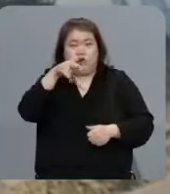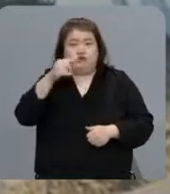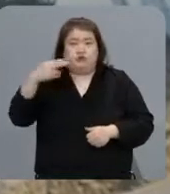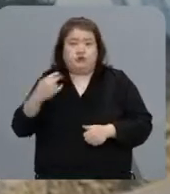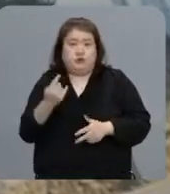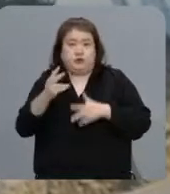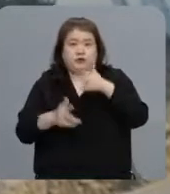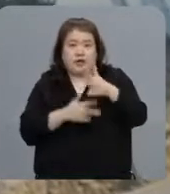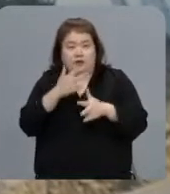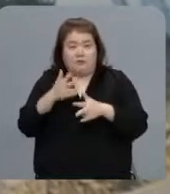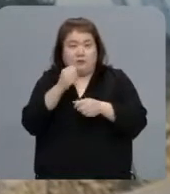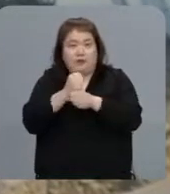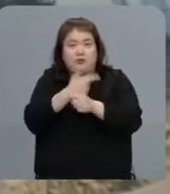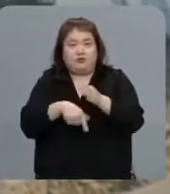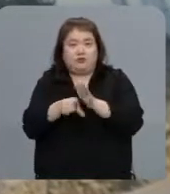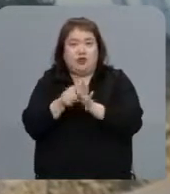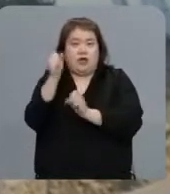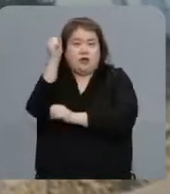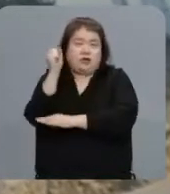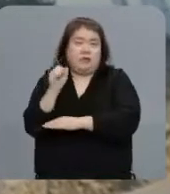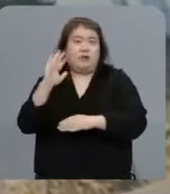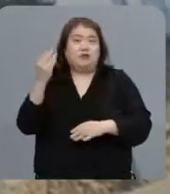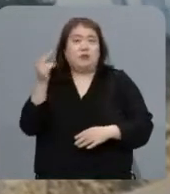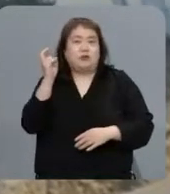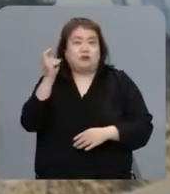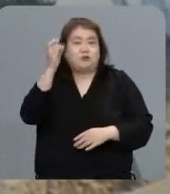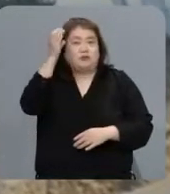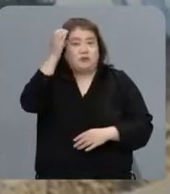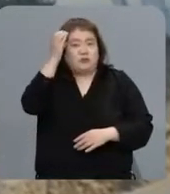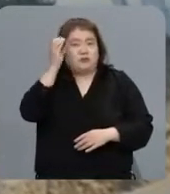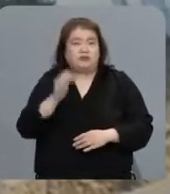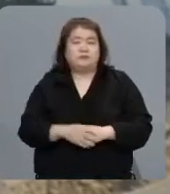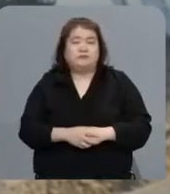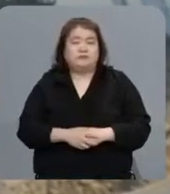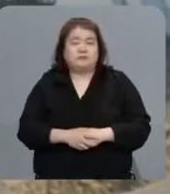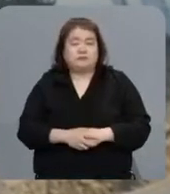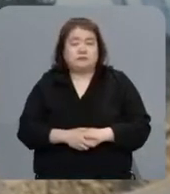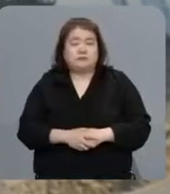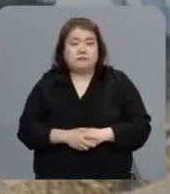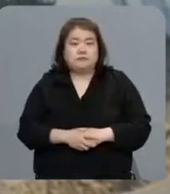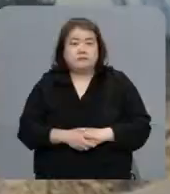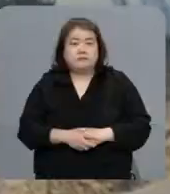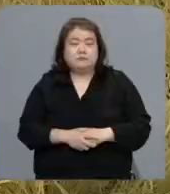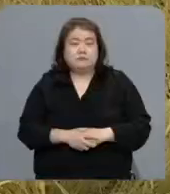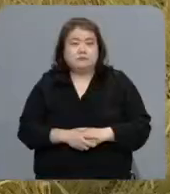조성에 핵심 기반 있을 것으로 기대됩니다 루이제 응 기자의 보도입니다